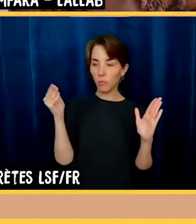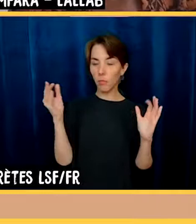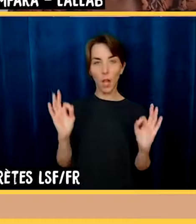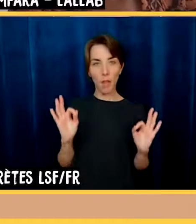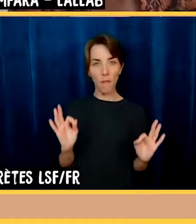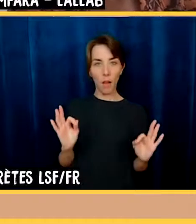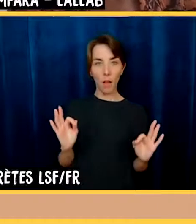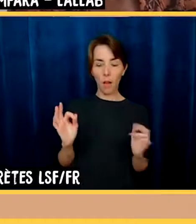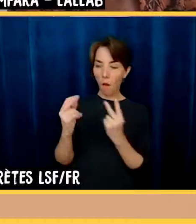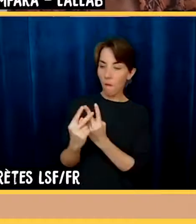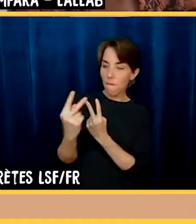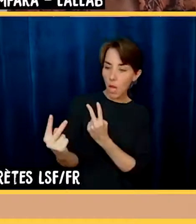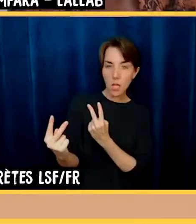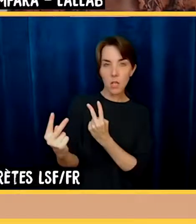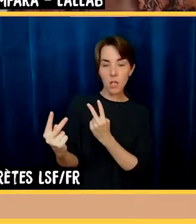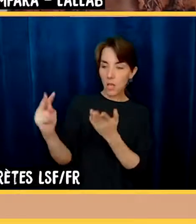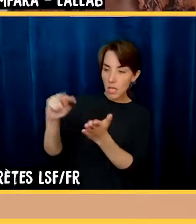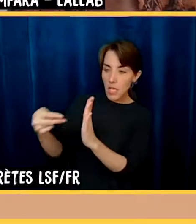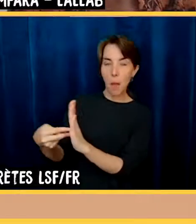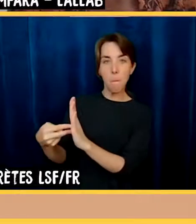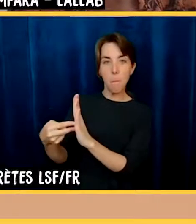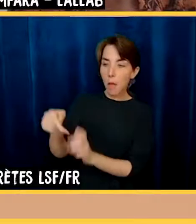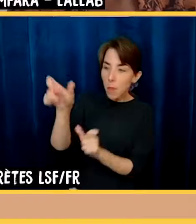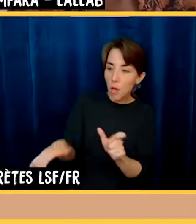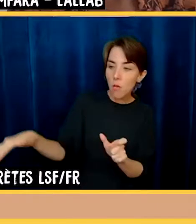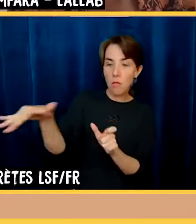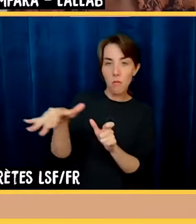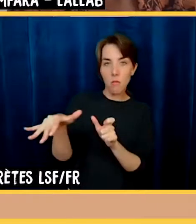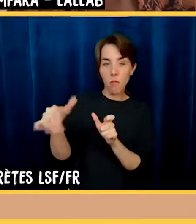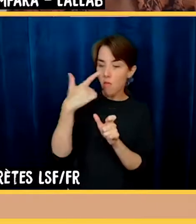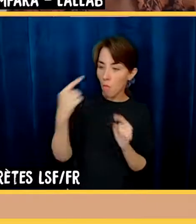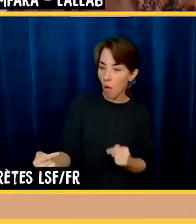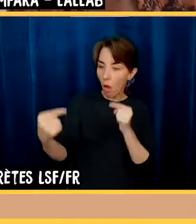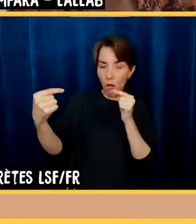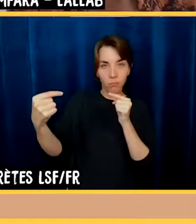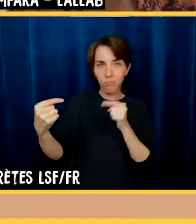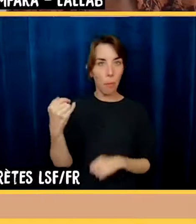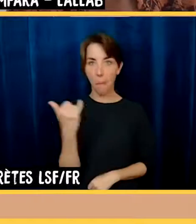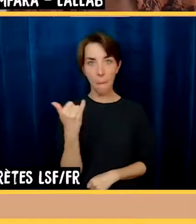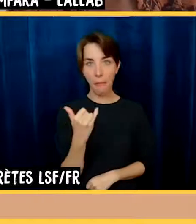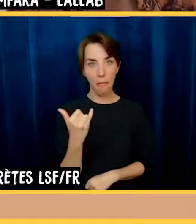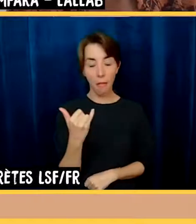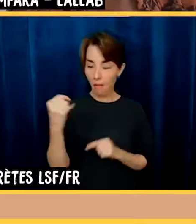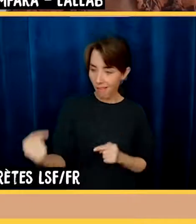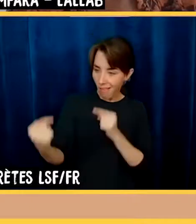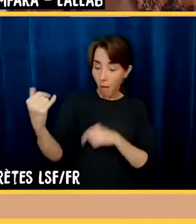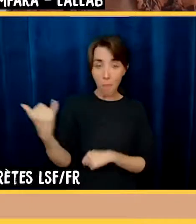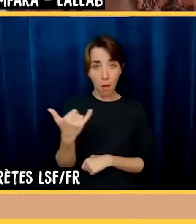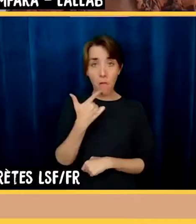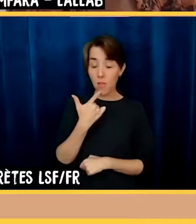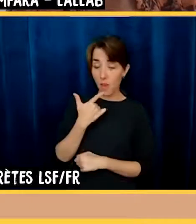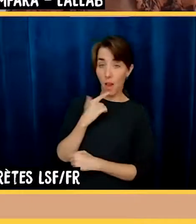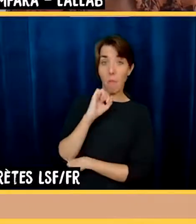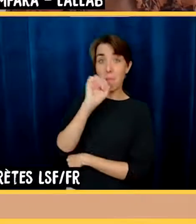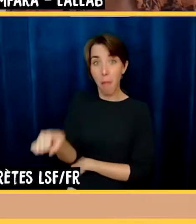aux autres et de confrontation à un système patriarcal, ça ne sert à rien de s'y confronter. Ça ne sert à rien parce qu'on ne va jamais gagner, en fait.